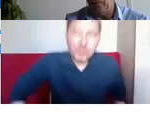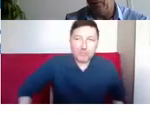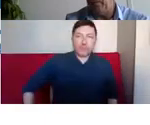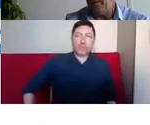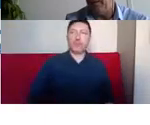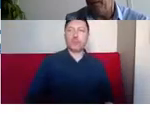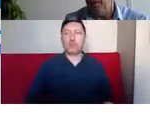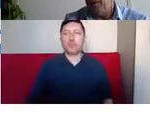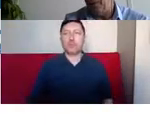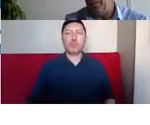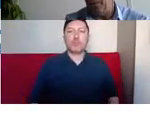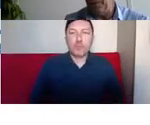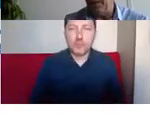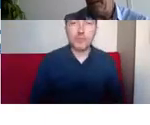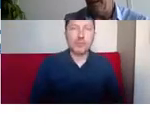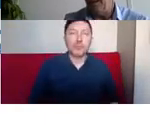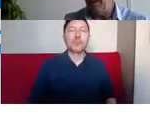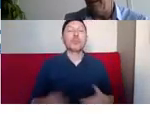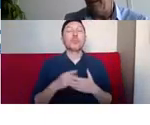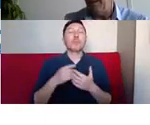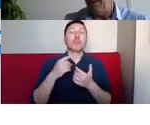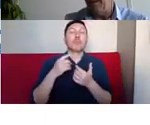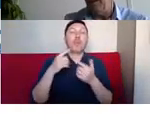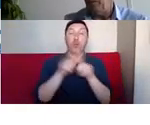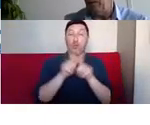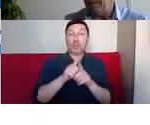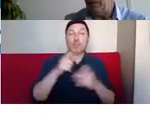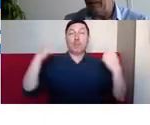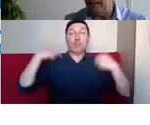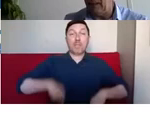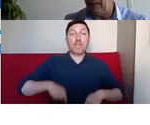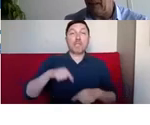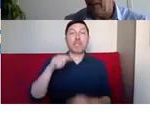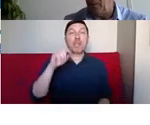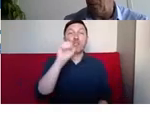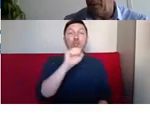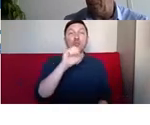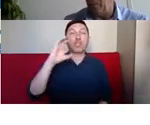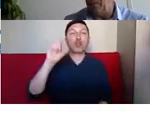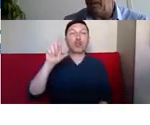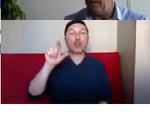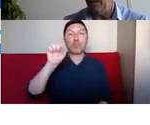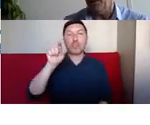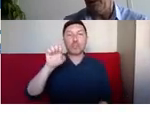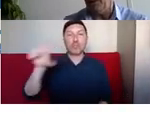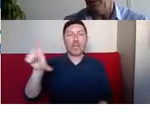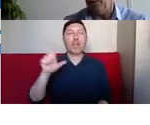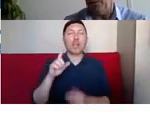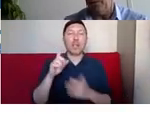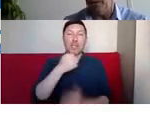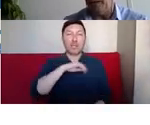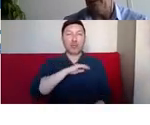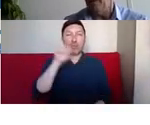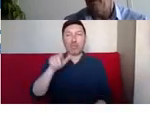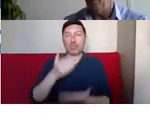fort de Madame Sophie Cluzel, qui n'est autre que la secrétaire d'État auprès du Premier ministre et chargée des personnes en